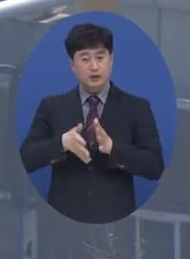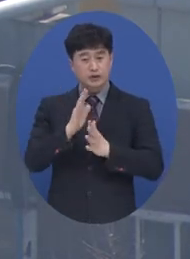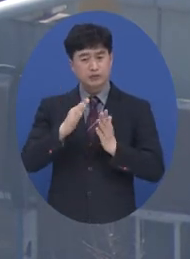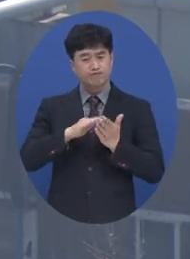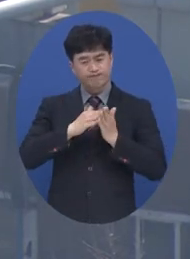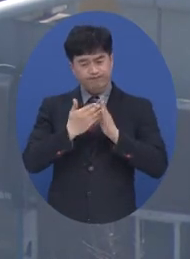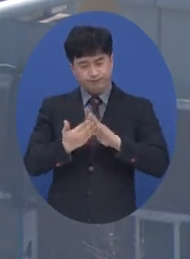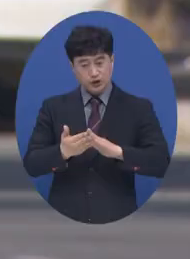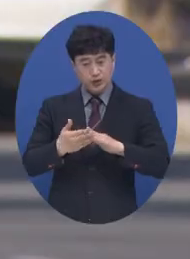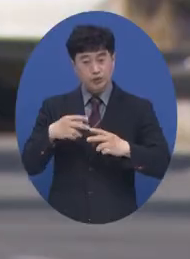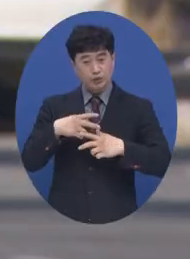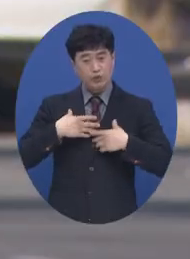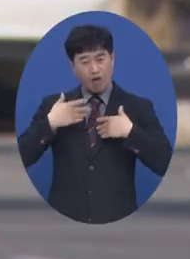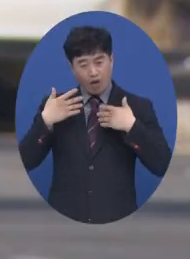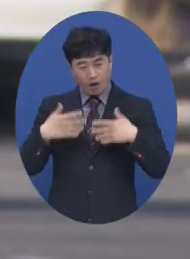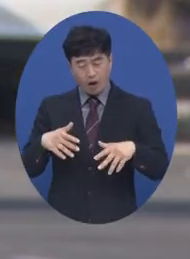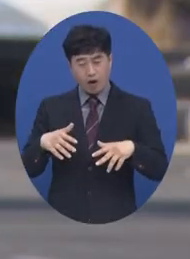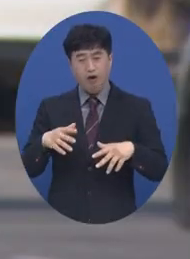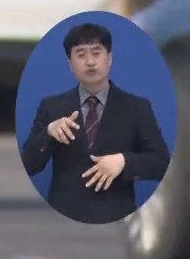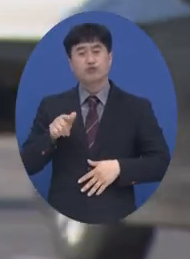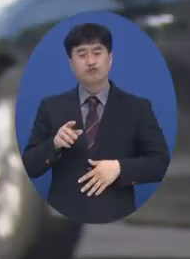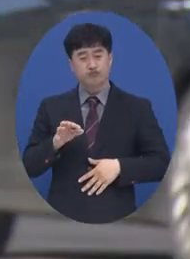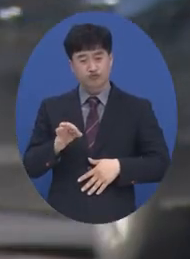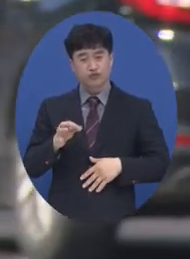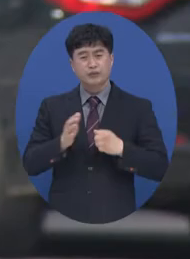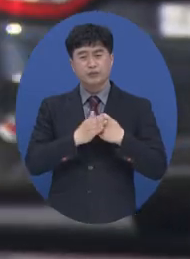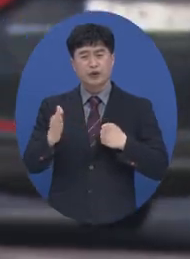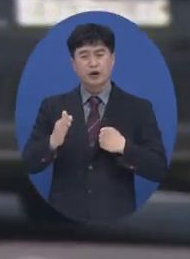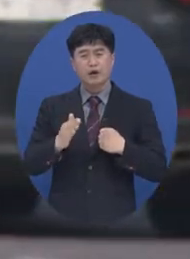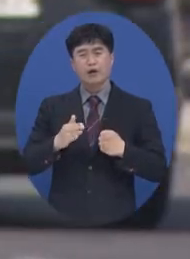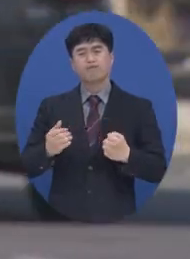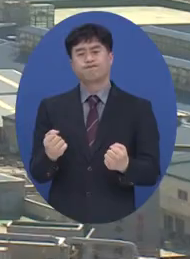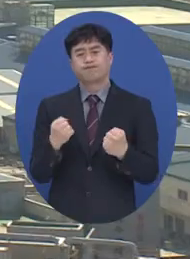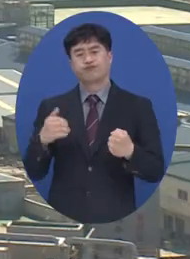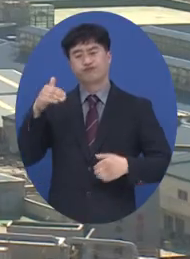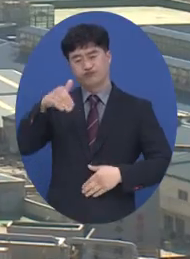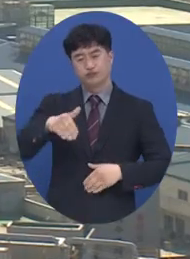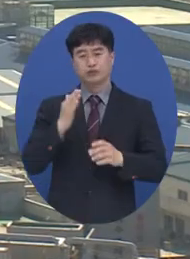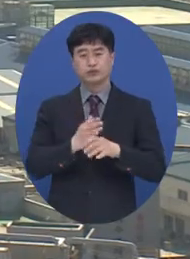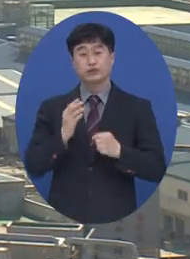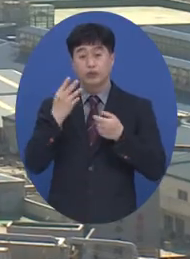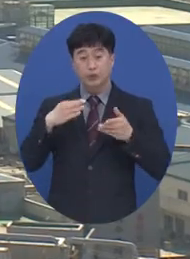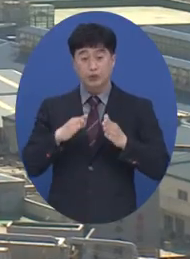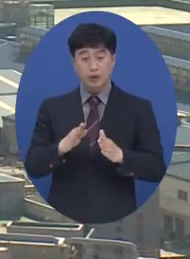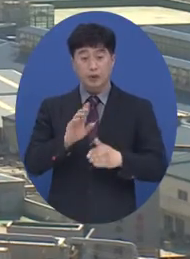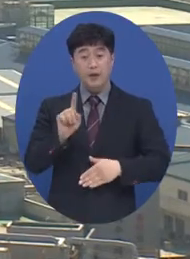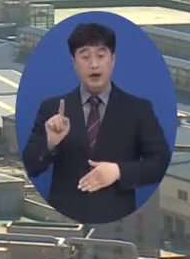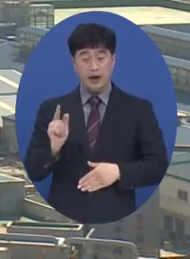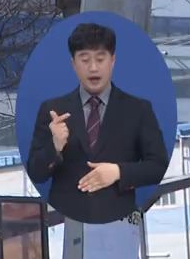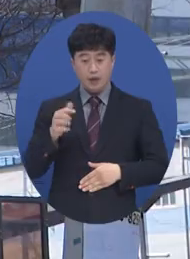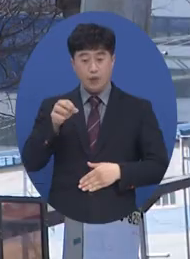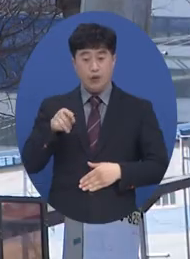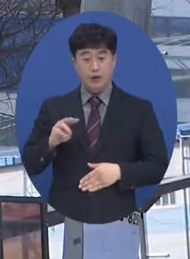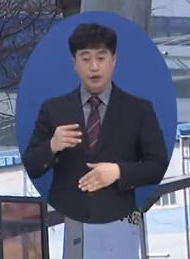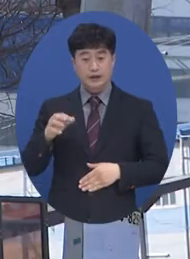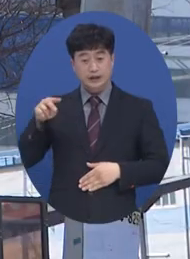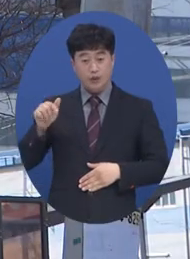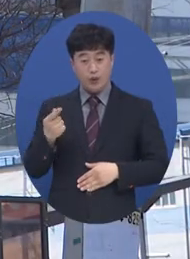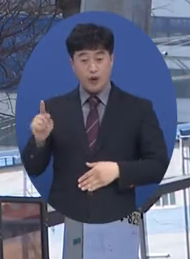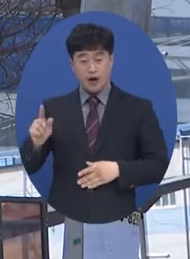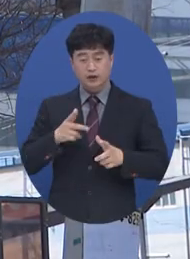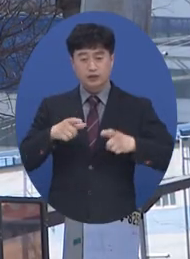노후화와 열악한 교통, 정주 여건으로 활력을 잃어가고 있습니다. 경기도가 반월 시화 산업단지